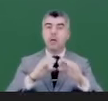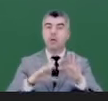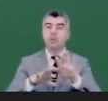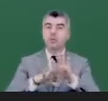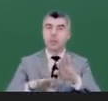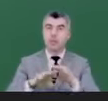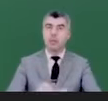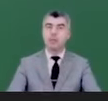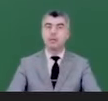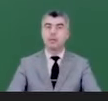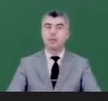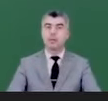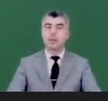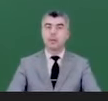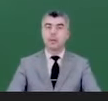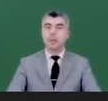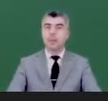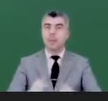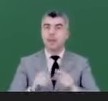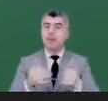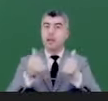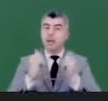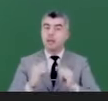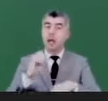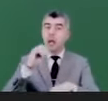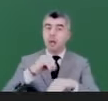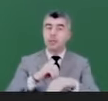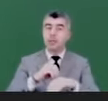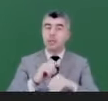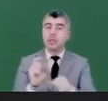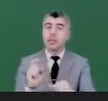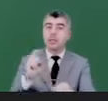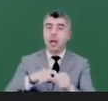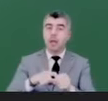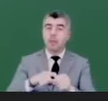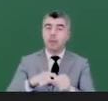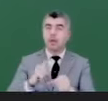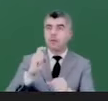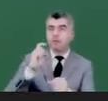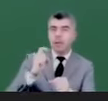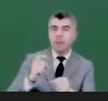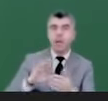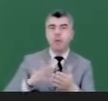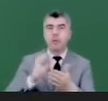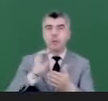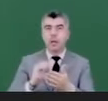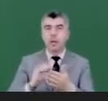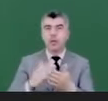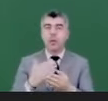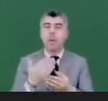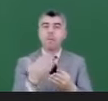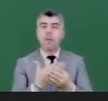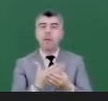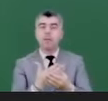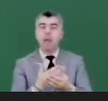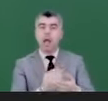العناوين لانه عاود ماغ نجلسو مع النقابات باش نتكلموا على الداخل على الاجره ونخليو القضايا